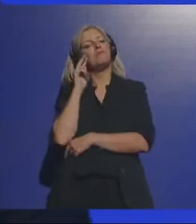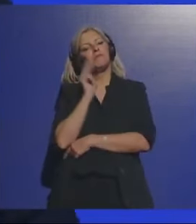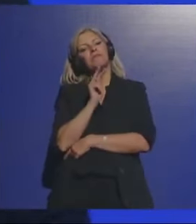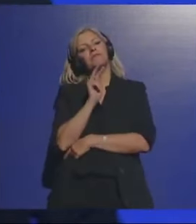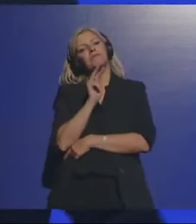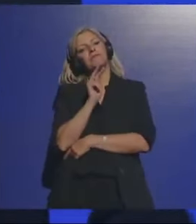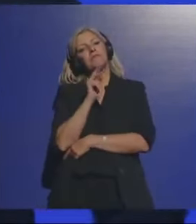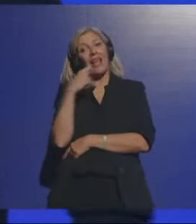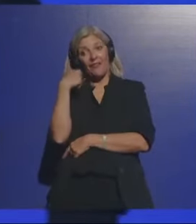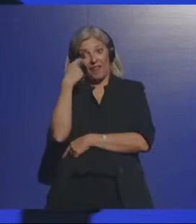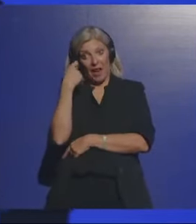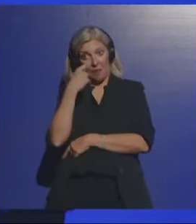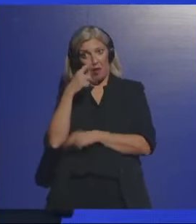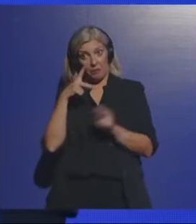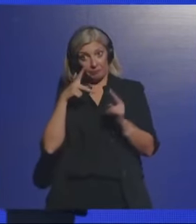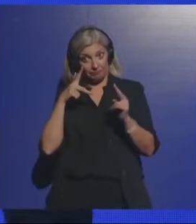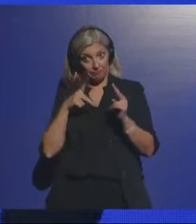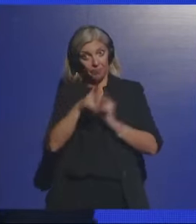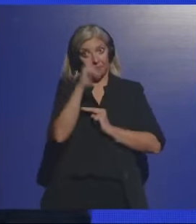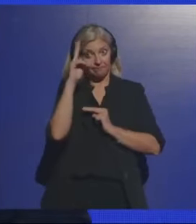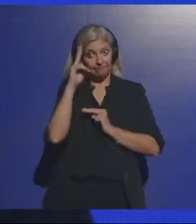si ferma il film